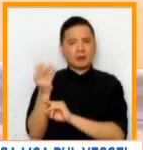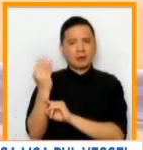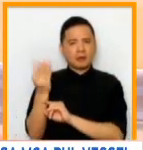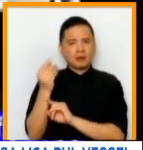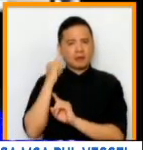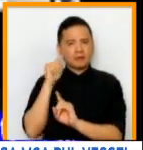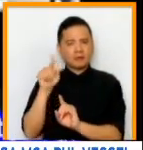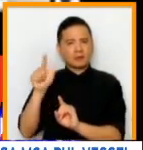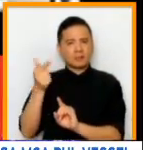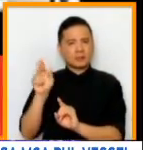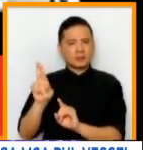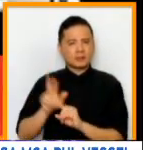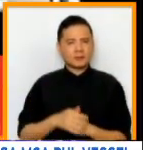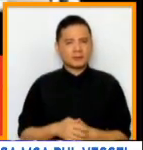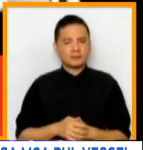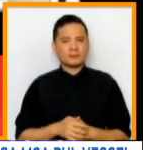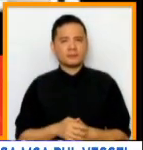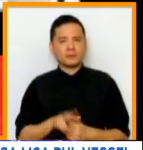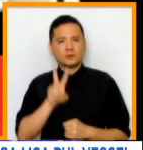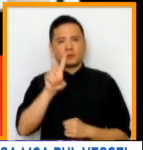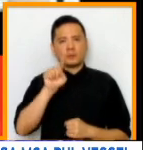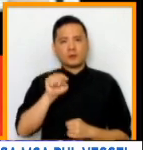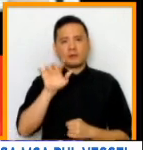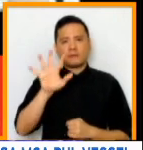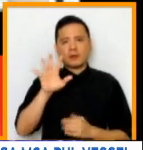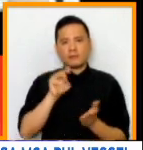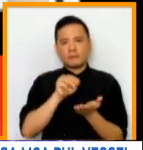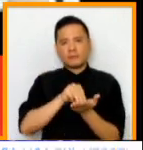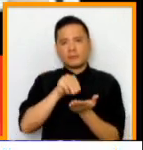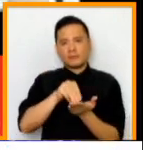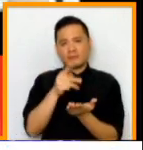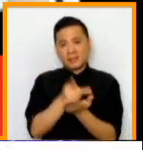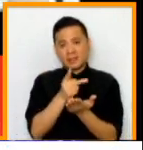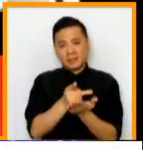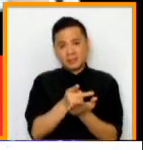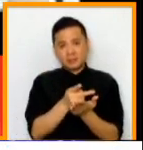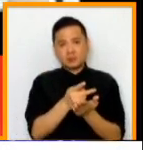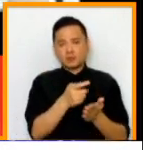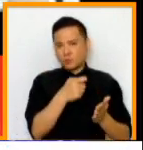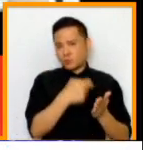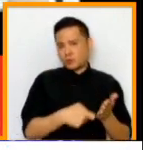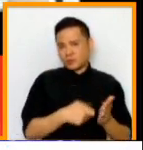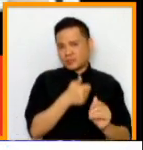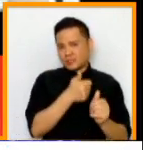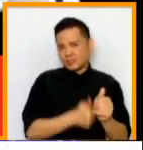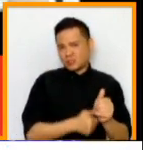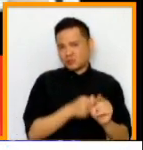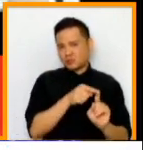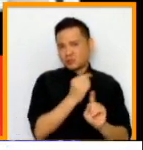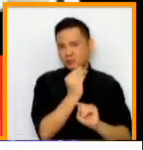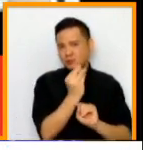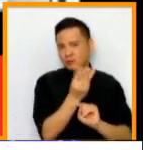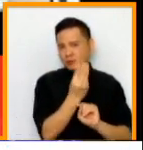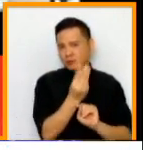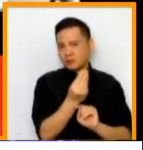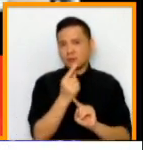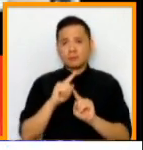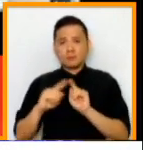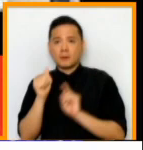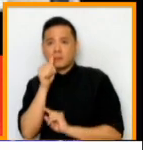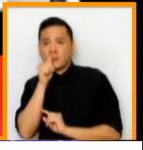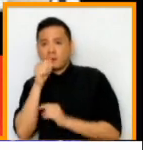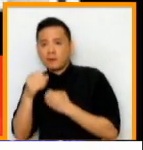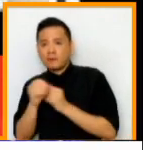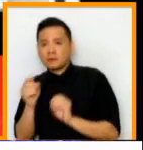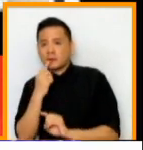pamahalaan. 2.5 million pesos kasi ang halaga ng kada isang ambulansya. Pero sa ilang pribadong opisina, 1.5 million